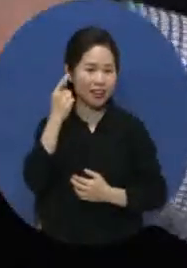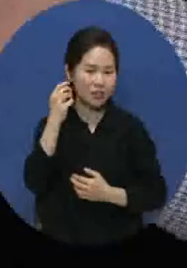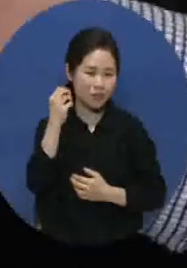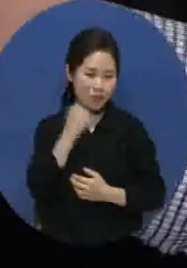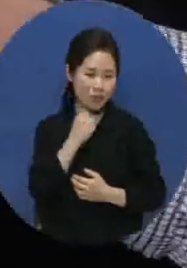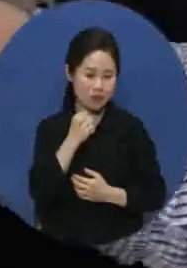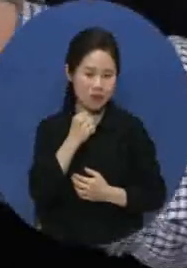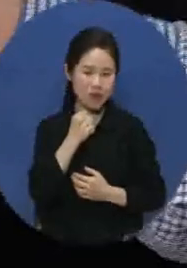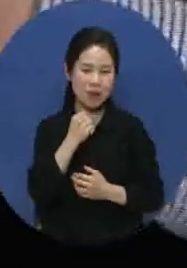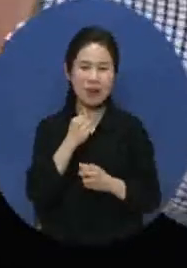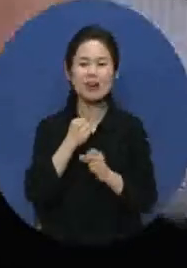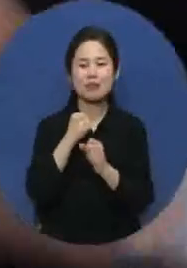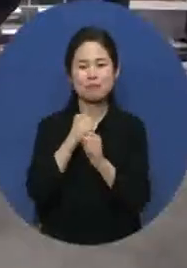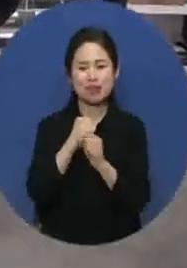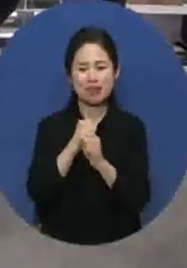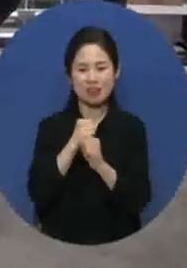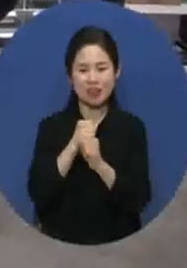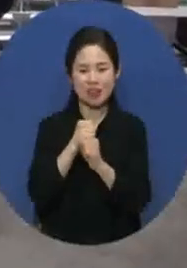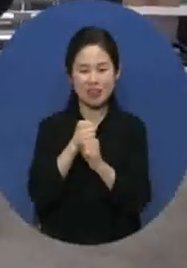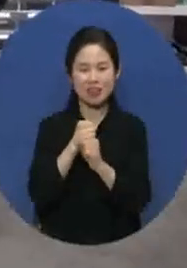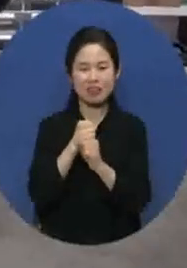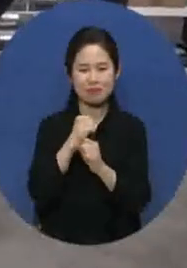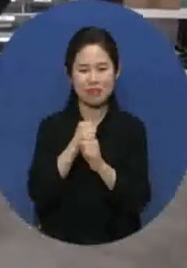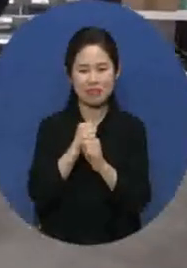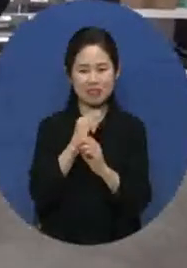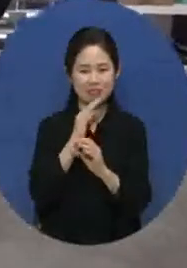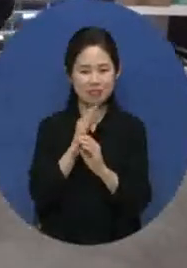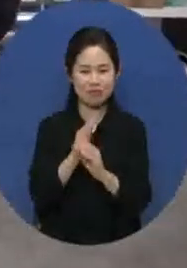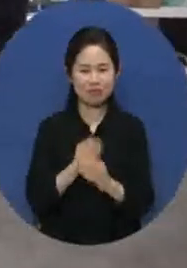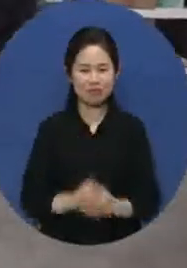제품력을 키워나가고 있습니다.